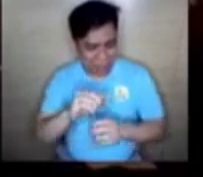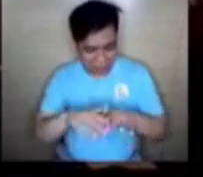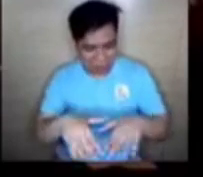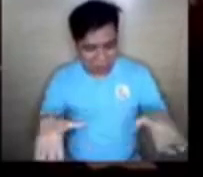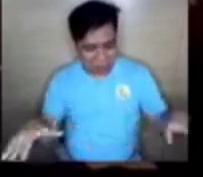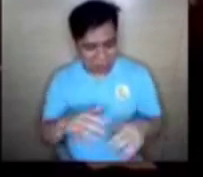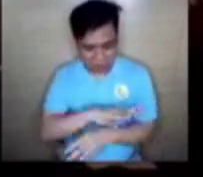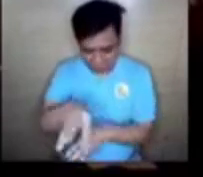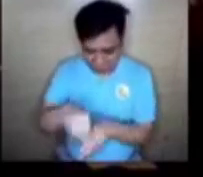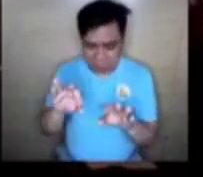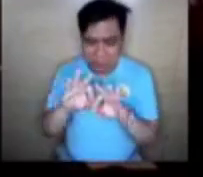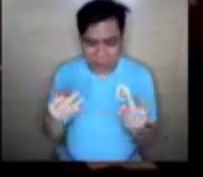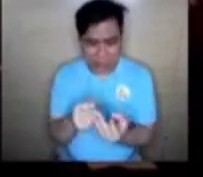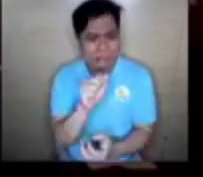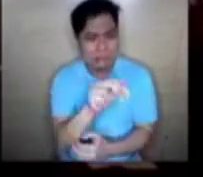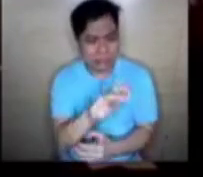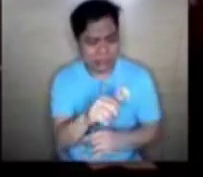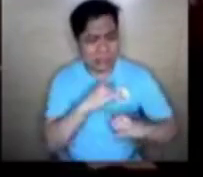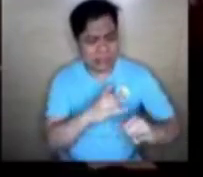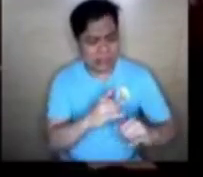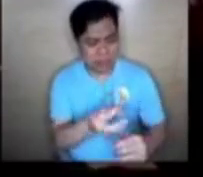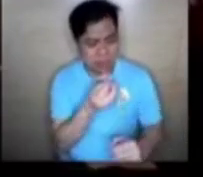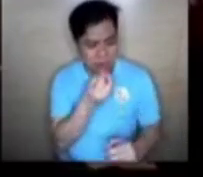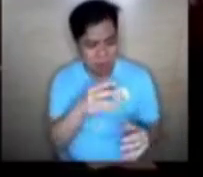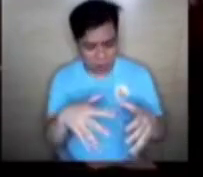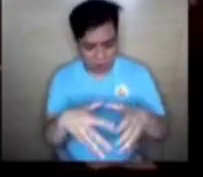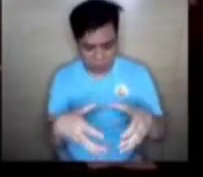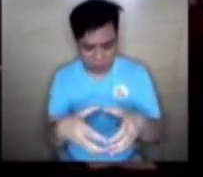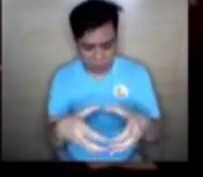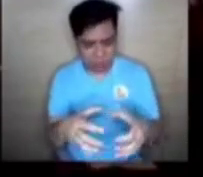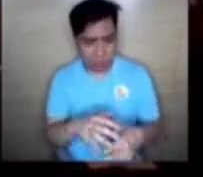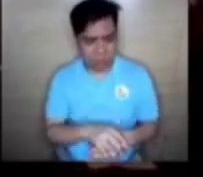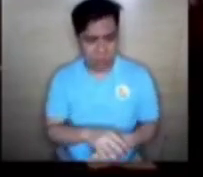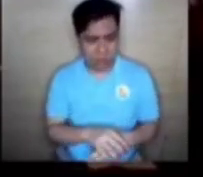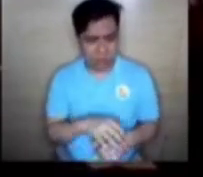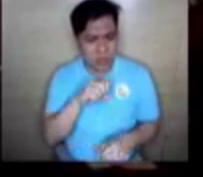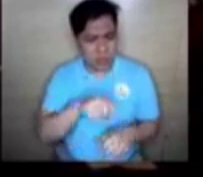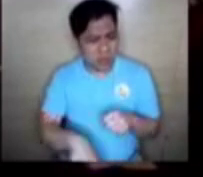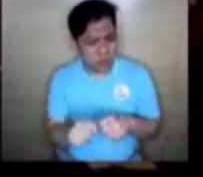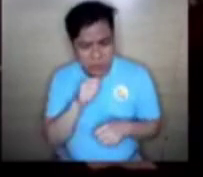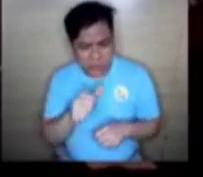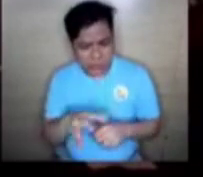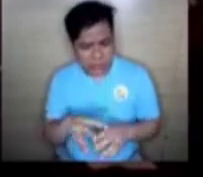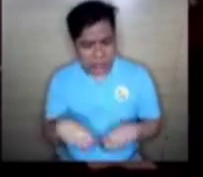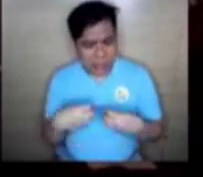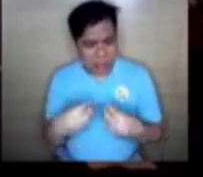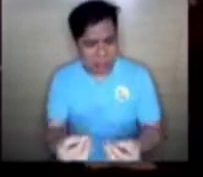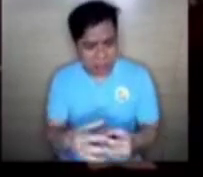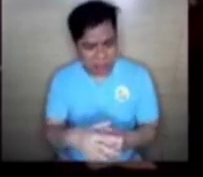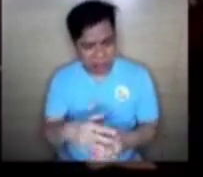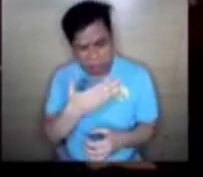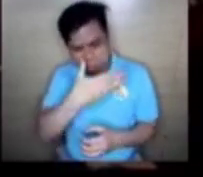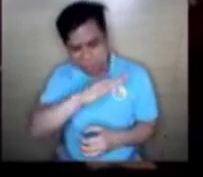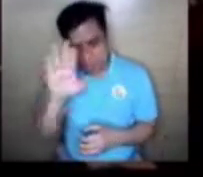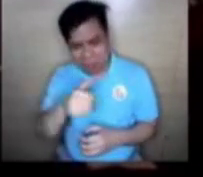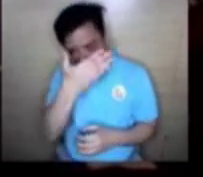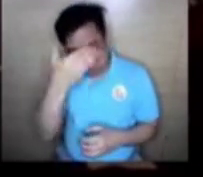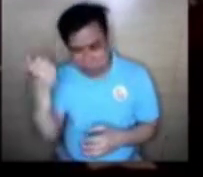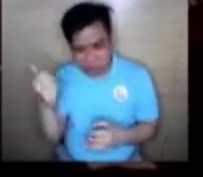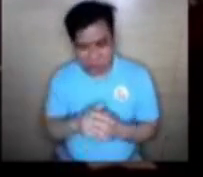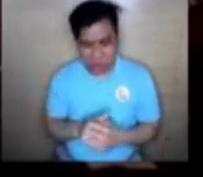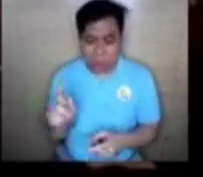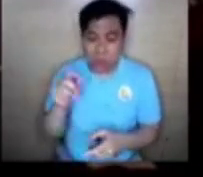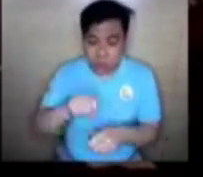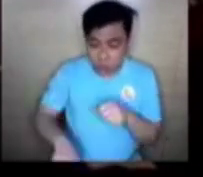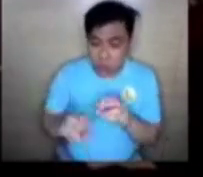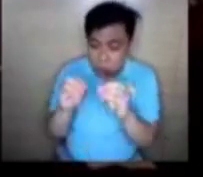magulang, 13 din po yung food pack na matatanggap niya. Hindi rin naman natin nakaligtaan ng mga guro, training para sa